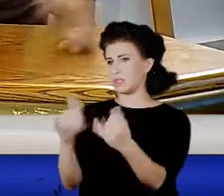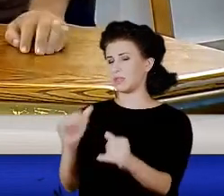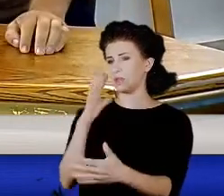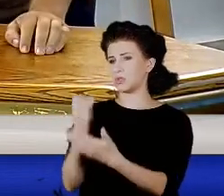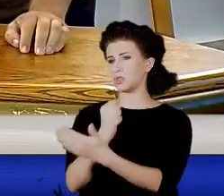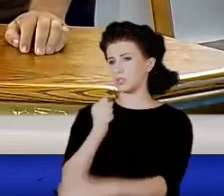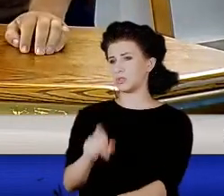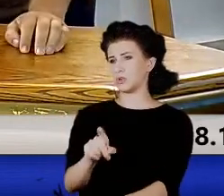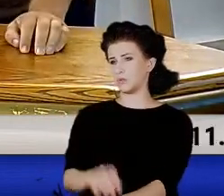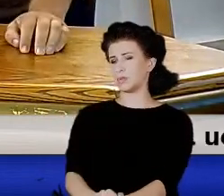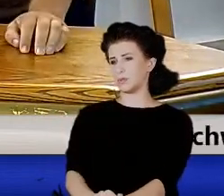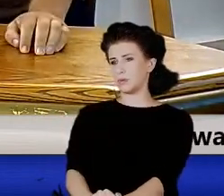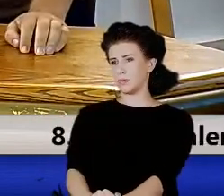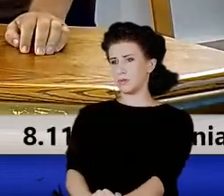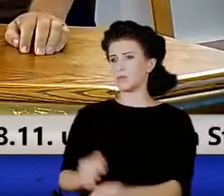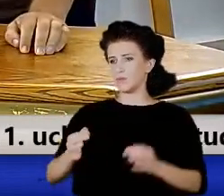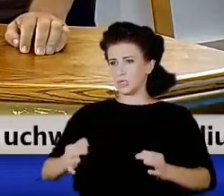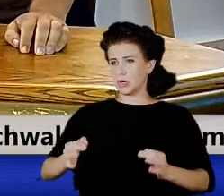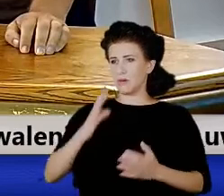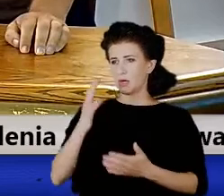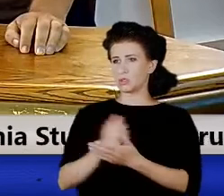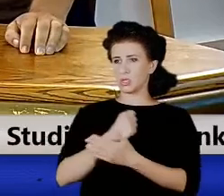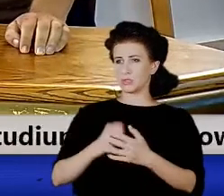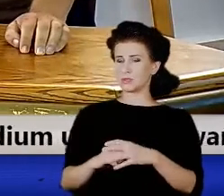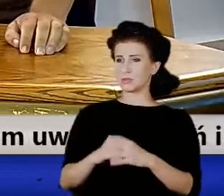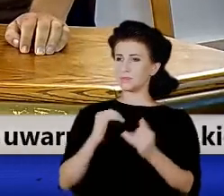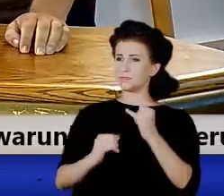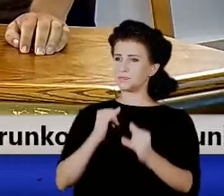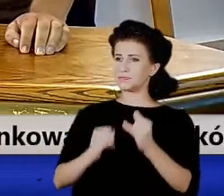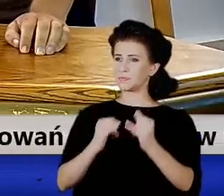korzyściom takim pozornym, chwilowym. Myślę, że jeśli